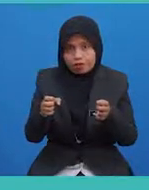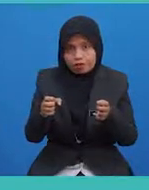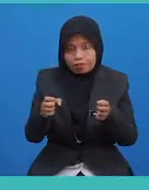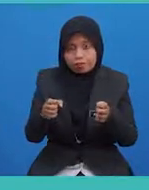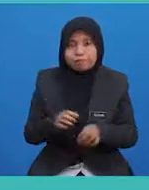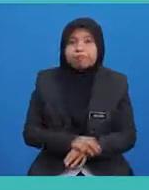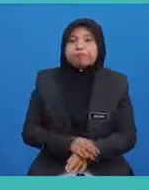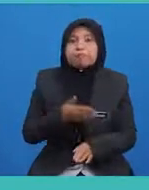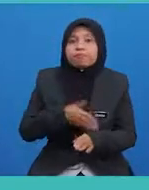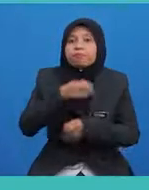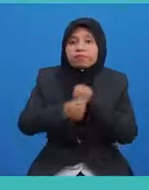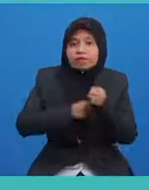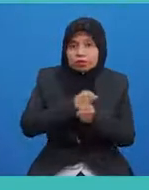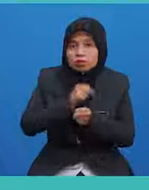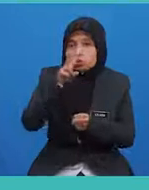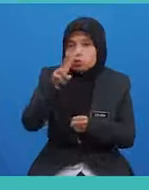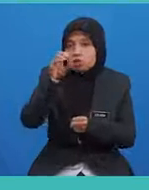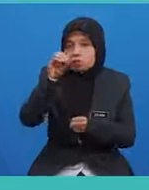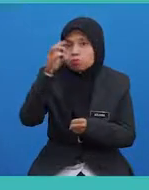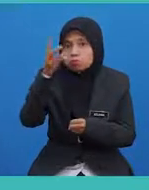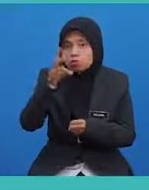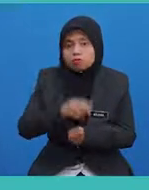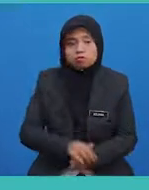22,915,000 hektar pada tahun 2017.